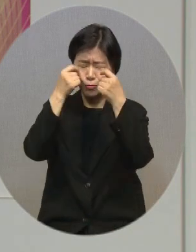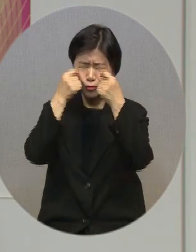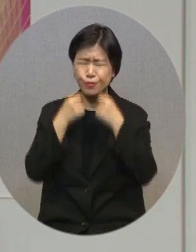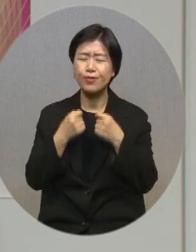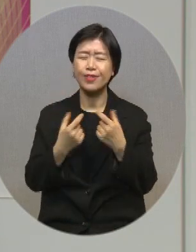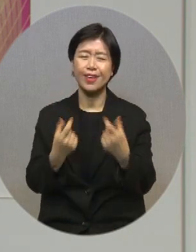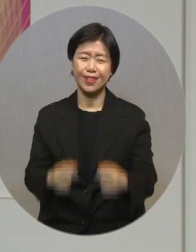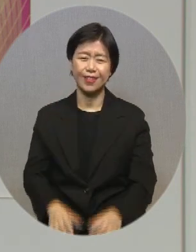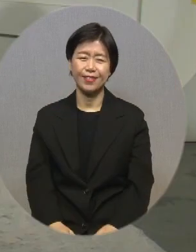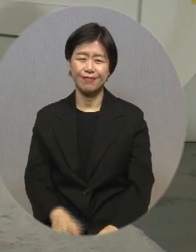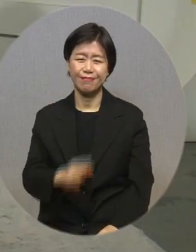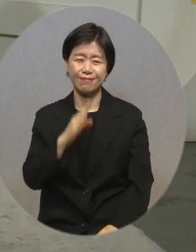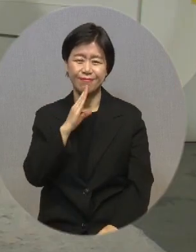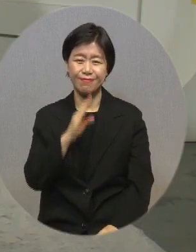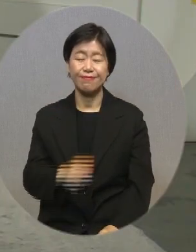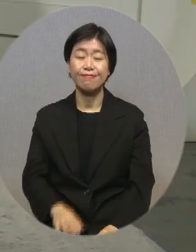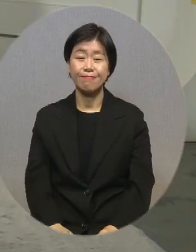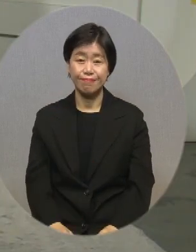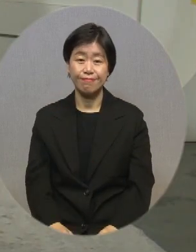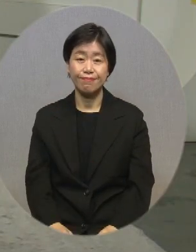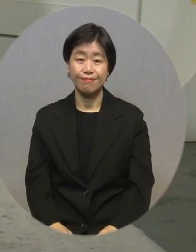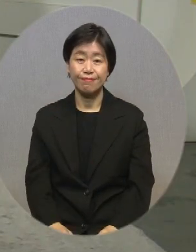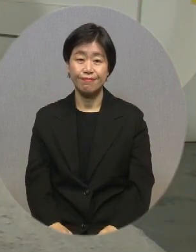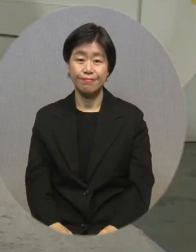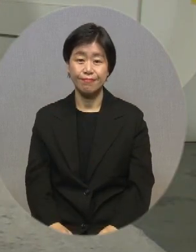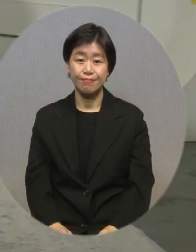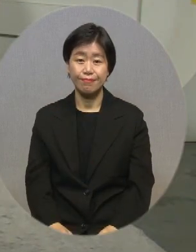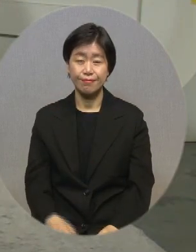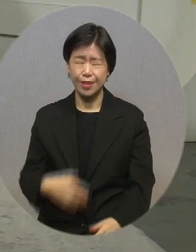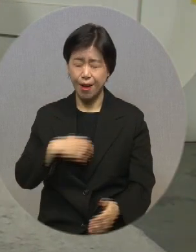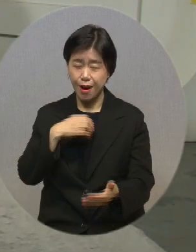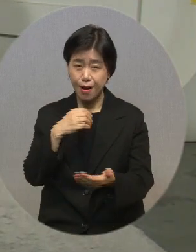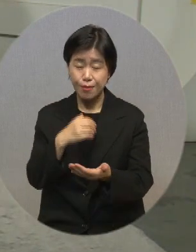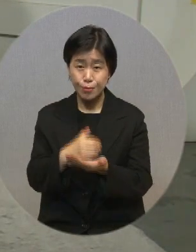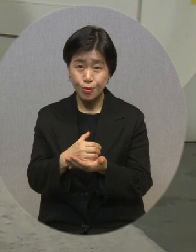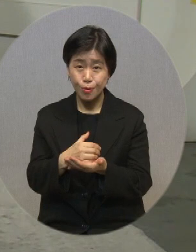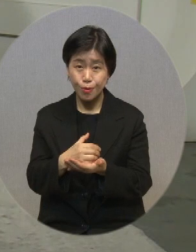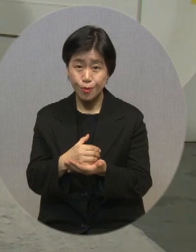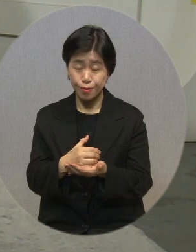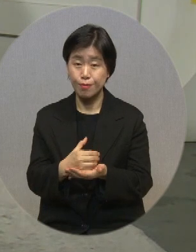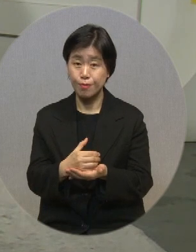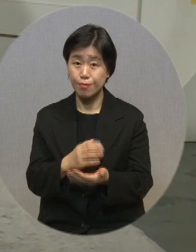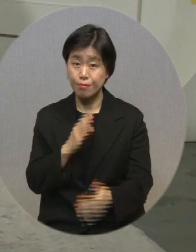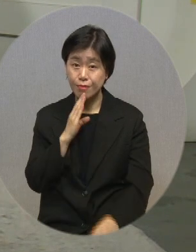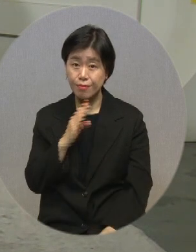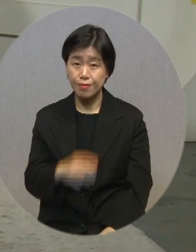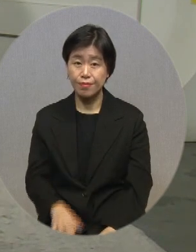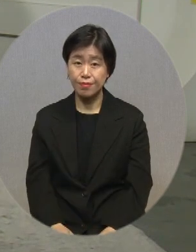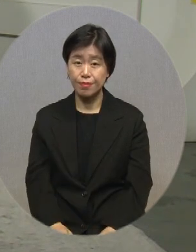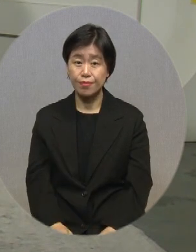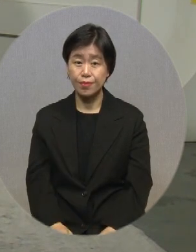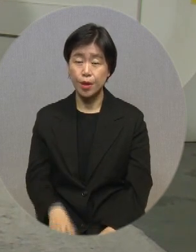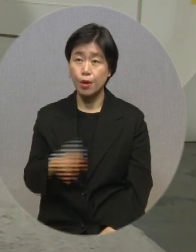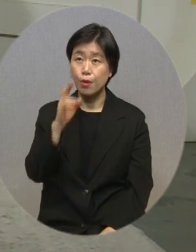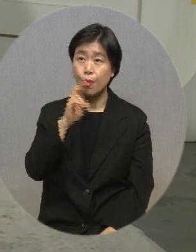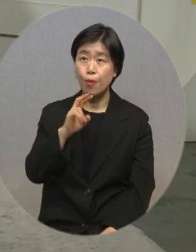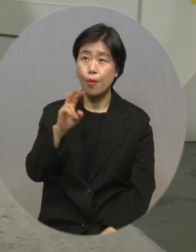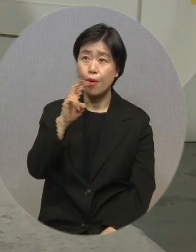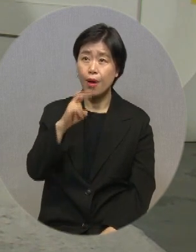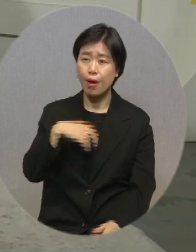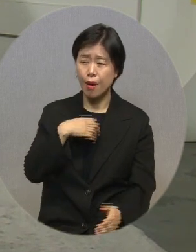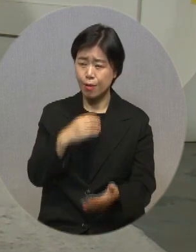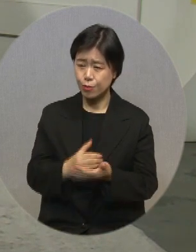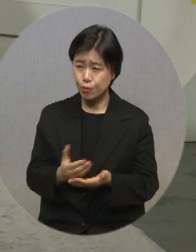예, 예, 예. 한마디로 네. 아, 눈물이 나실 것 같다 그러면 남에게 깊은 감동을 줬다는 것은 저분이 살아오시면서